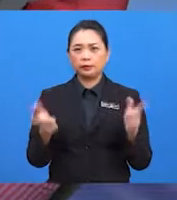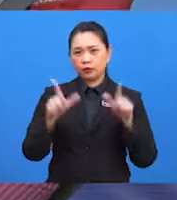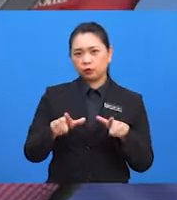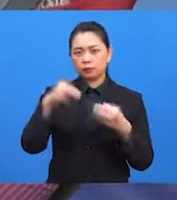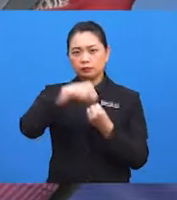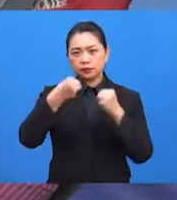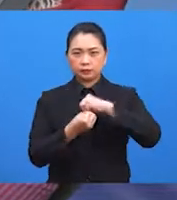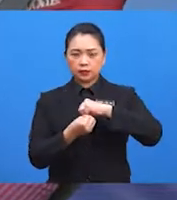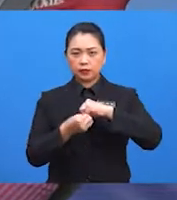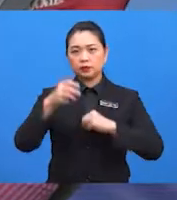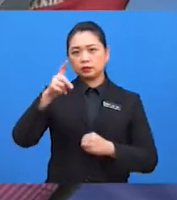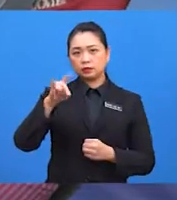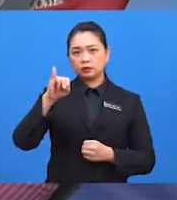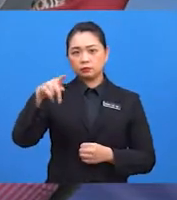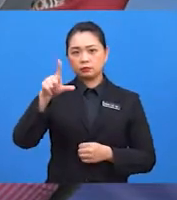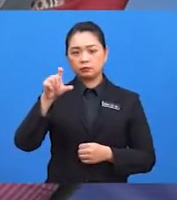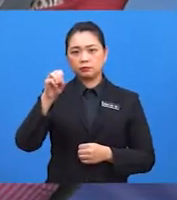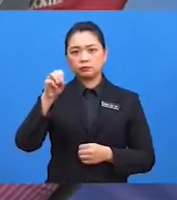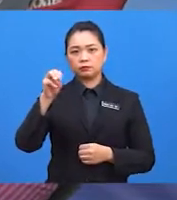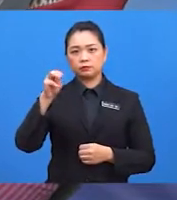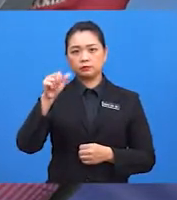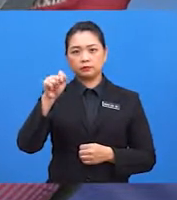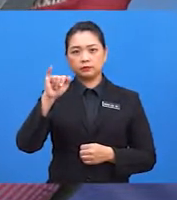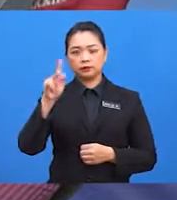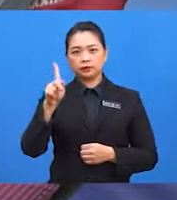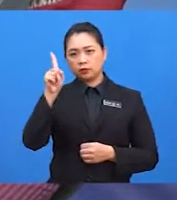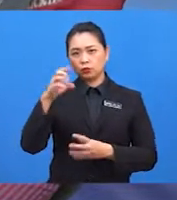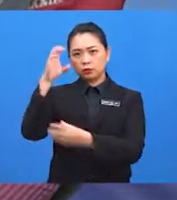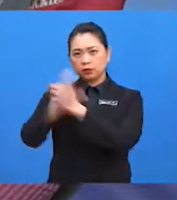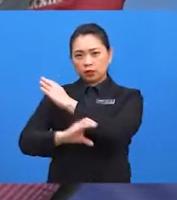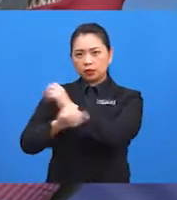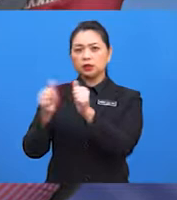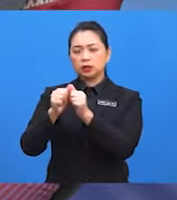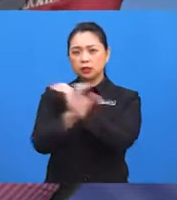diplomatik antara sebuah negara dengan negara yang lain? Adakah